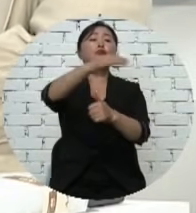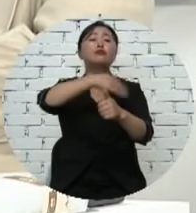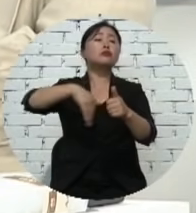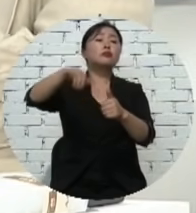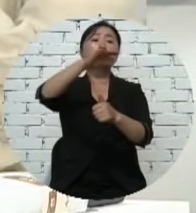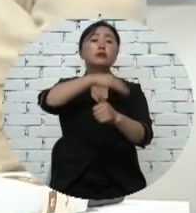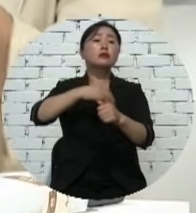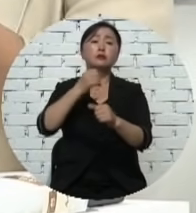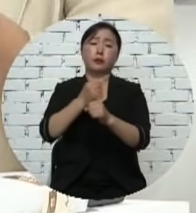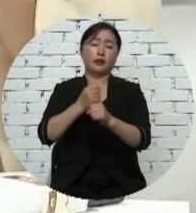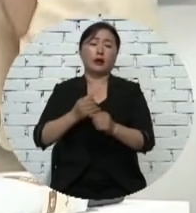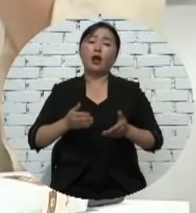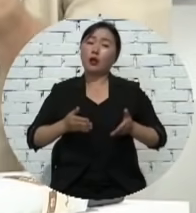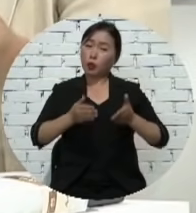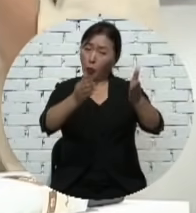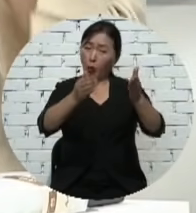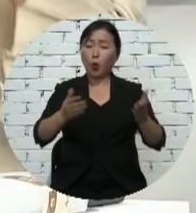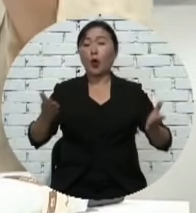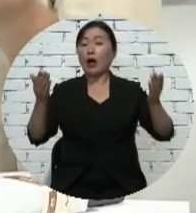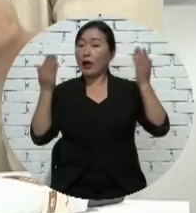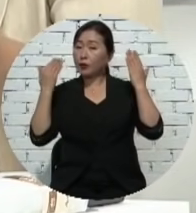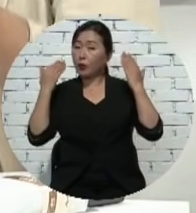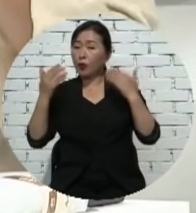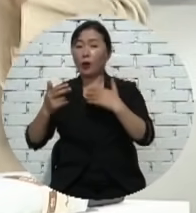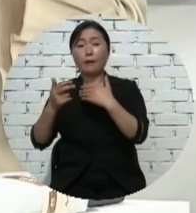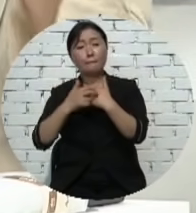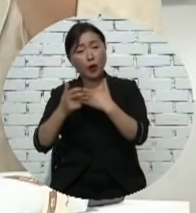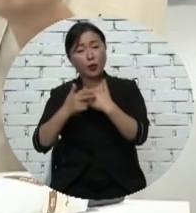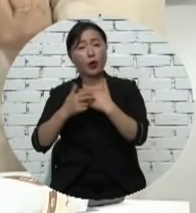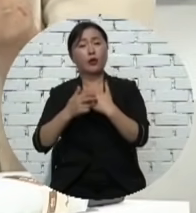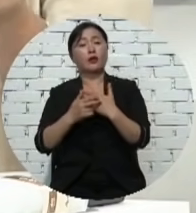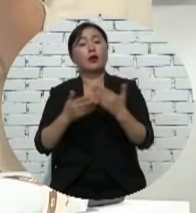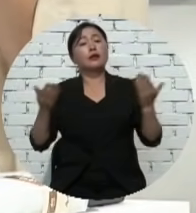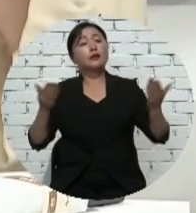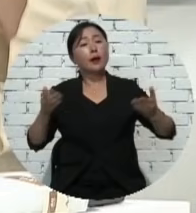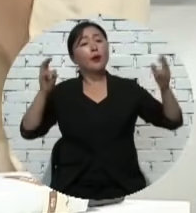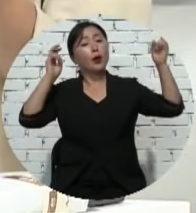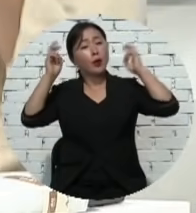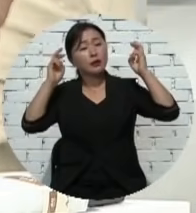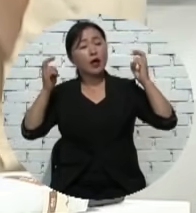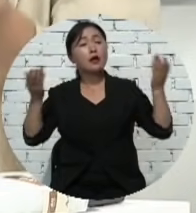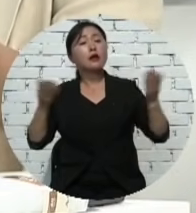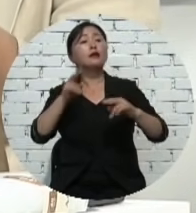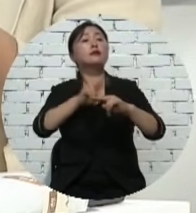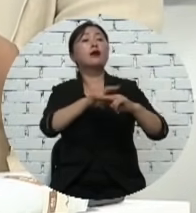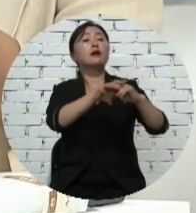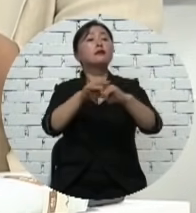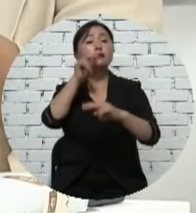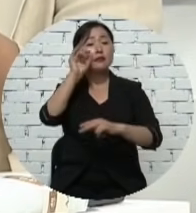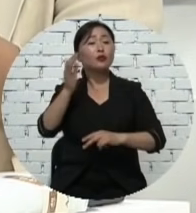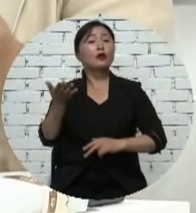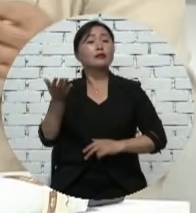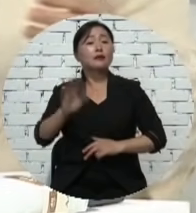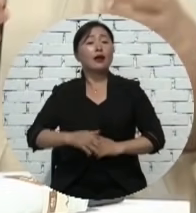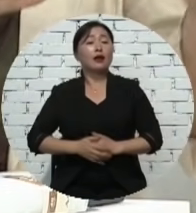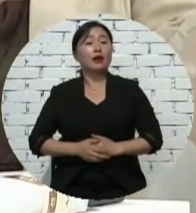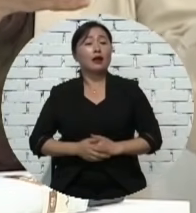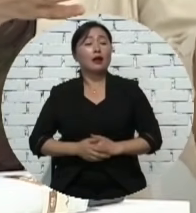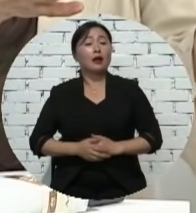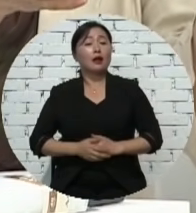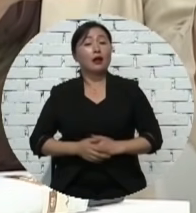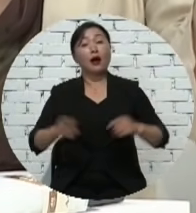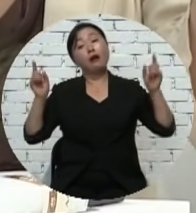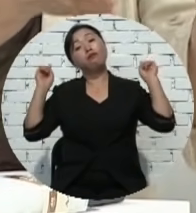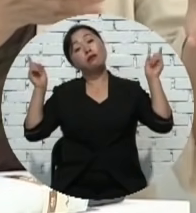구비가 돼야 돼요. 도로가 있어야 되고 학교가 있어야 되고 병원이 있어야 되고 취업할 수 있는 일할 수 있는 일자리가 있어야 되는 것이지